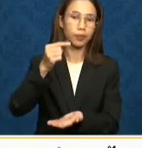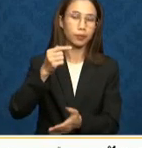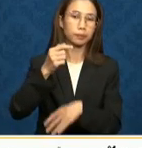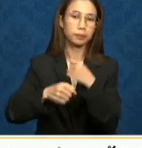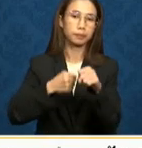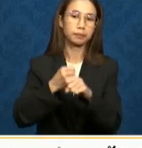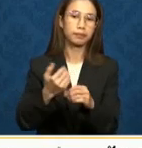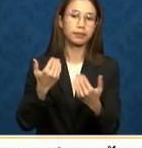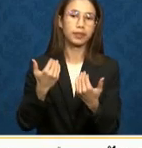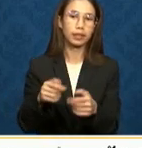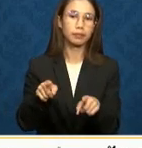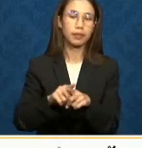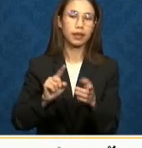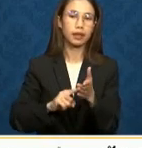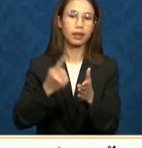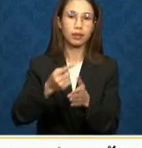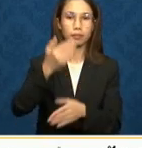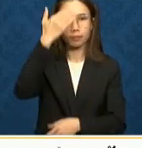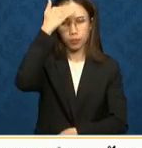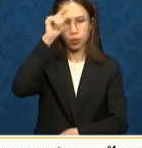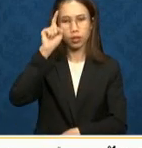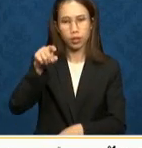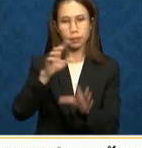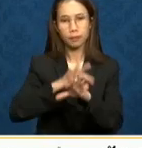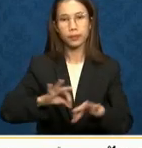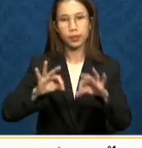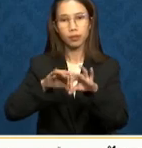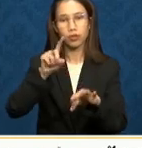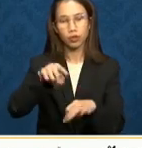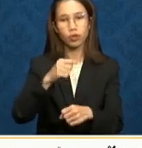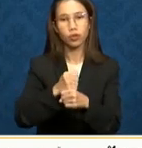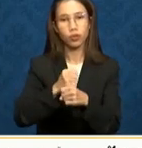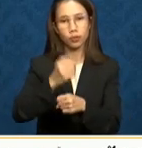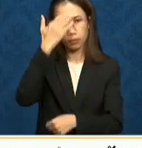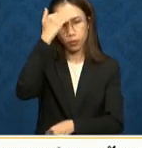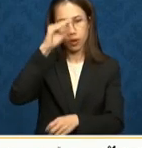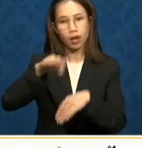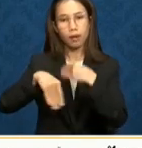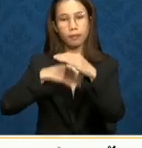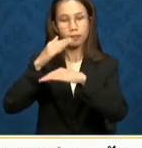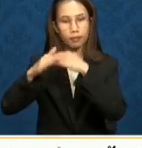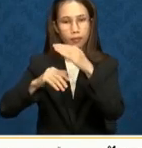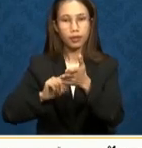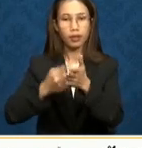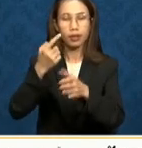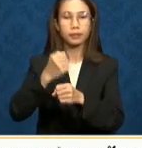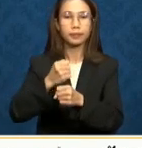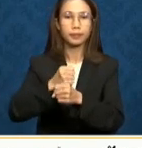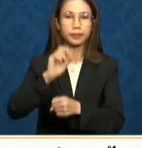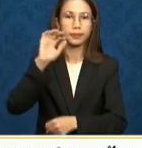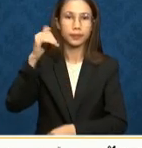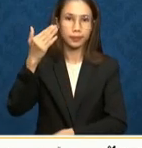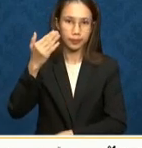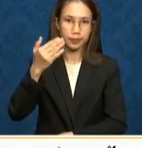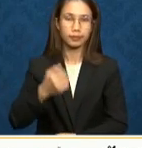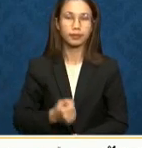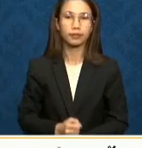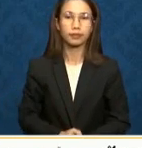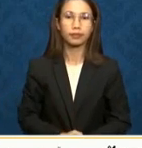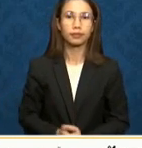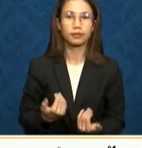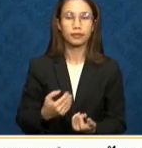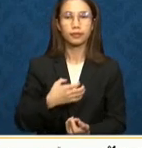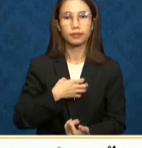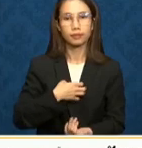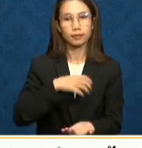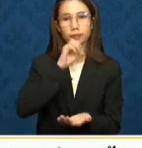เป็นปีแรกเป็นความจำเป็นที่จะต้องทำเพื่อที่จะทำให้มันเกิดก้าวแรกให้ได้นะครับเพราะนั้นก็จะเรียนให้ท